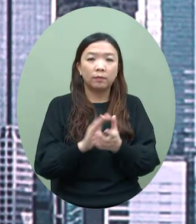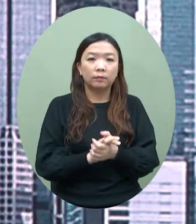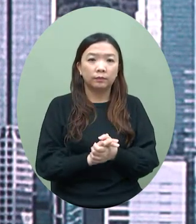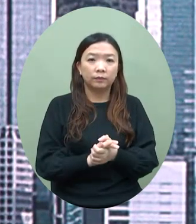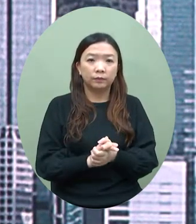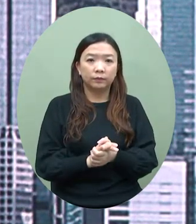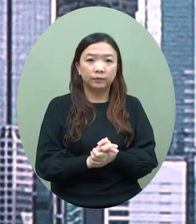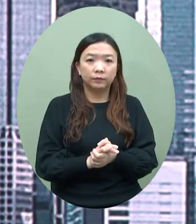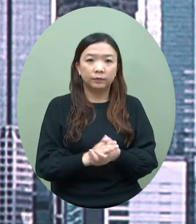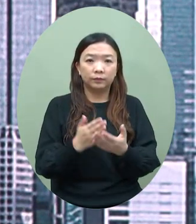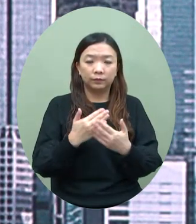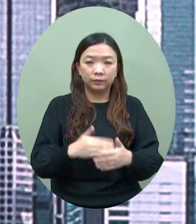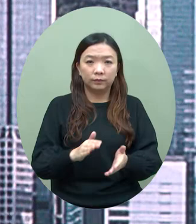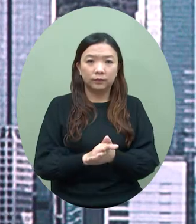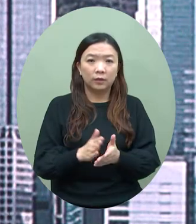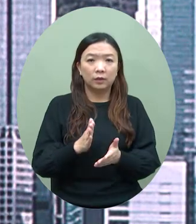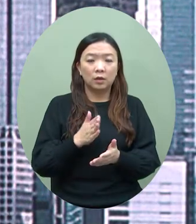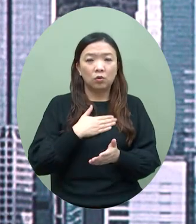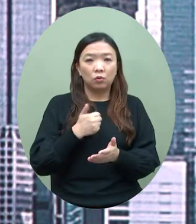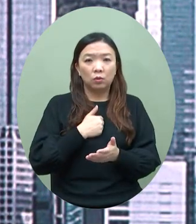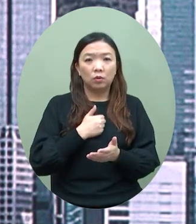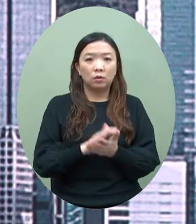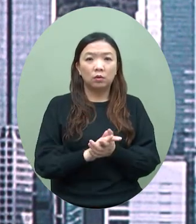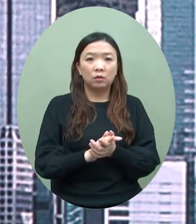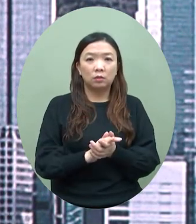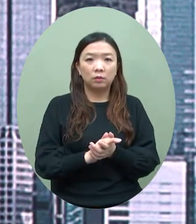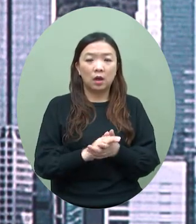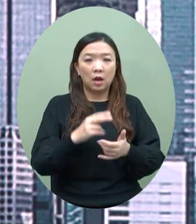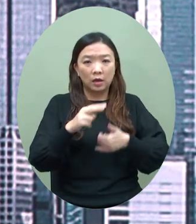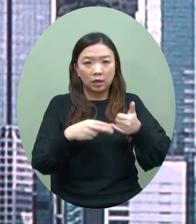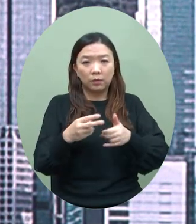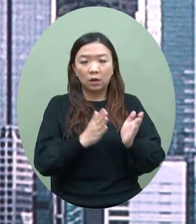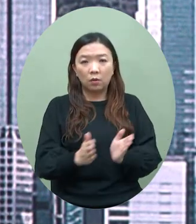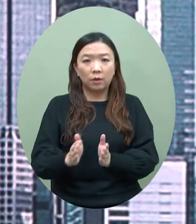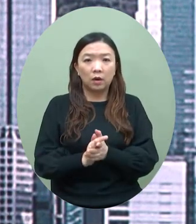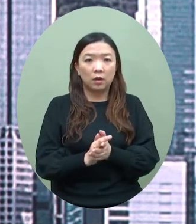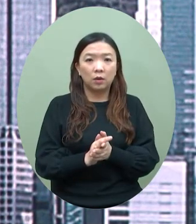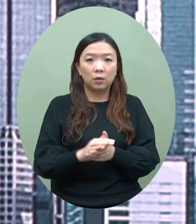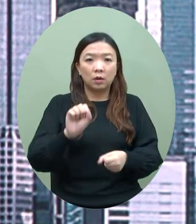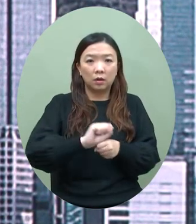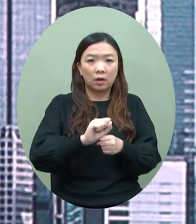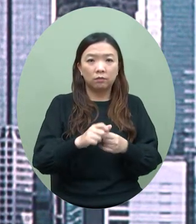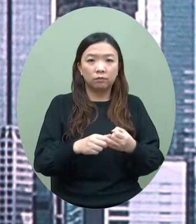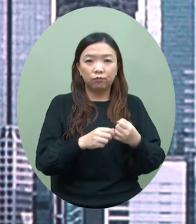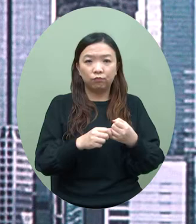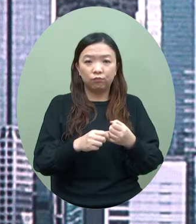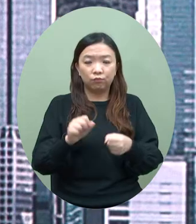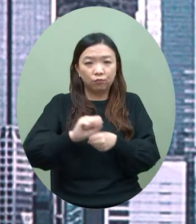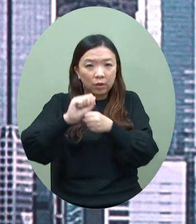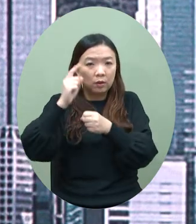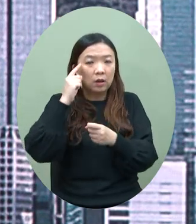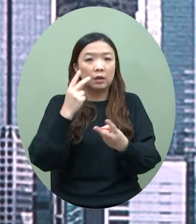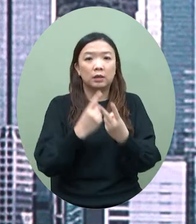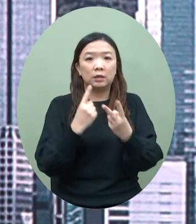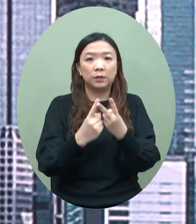就我哋都預計啦，因為嗰、那個即係檢疫嘅措施咧延長到21日啦，咁所以咧就亦